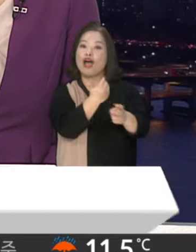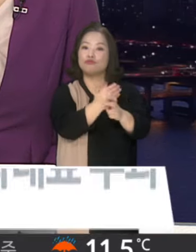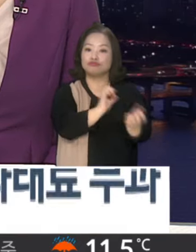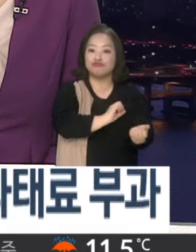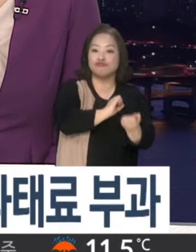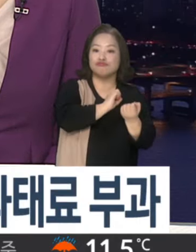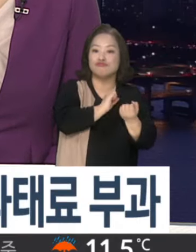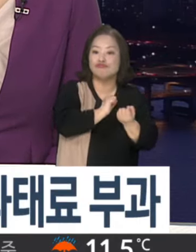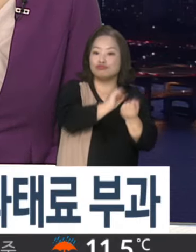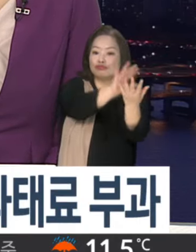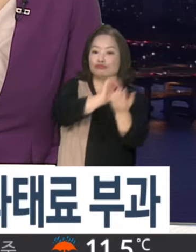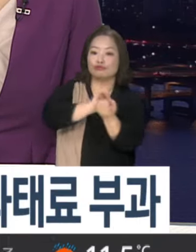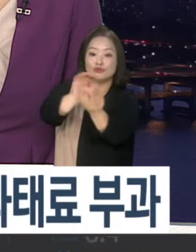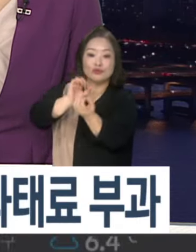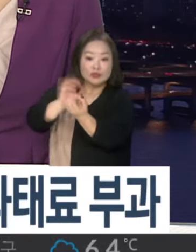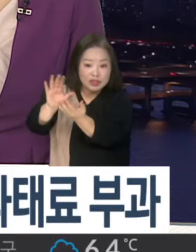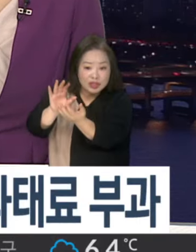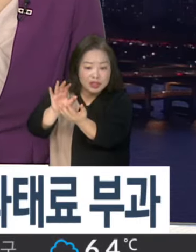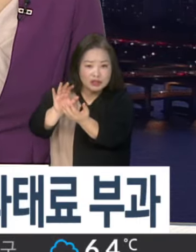예.화물운송업계에서오랫동안지속되어온부정행위인'지입제'제도가